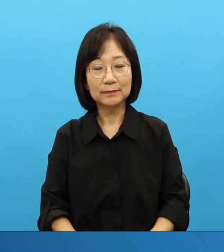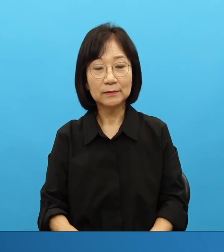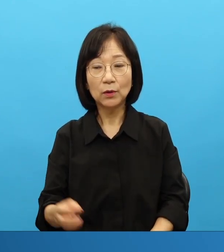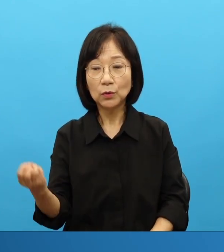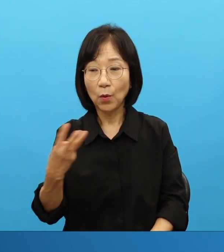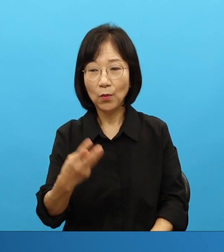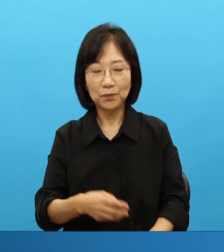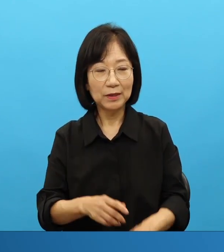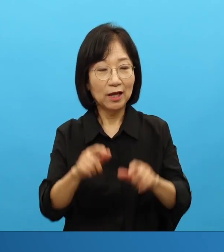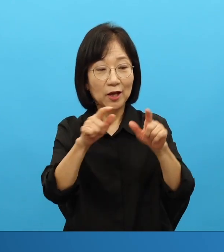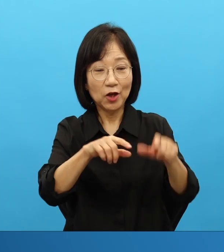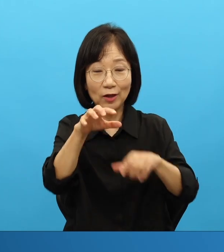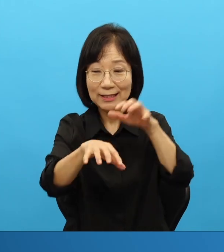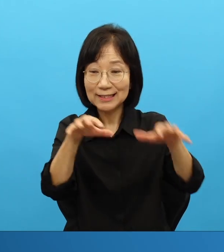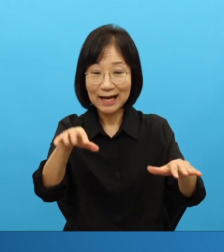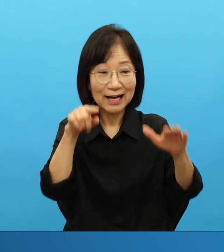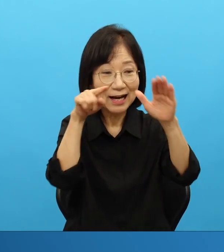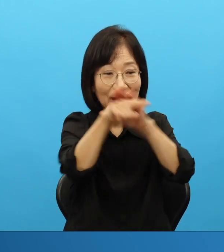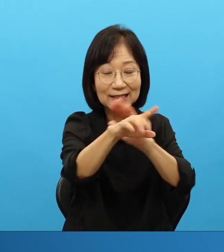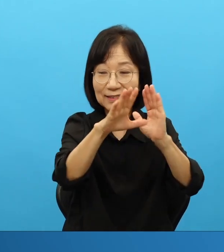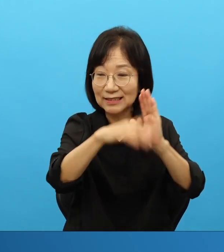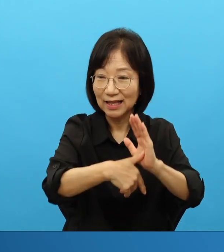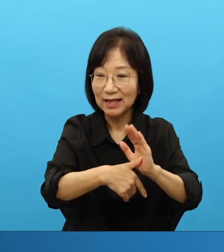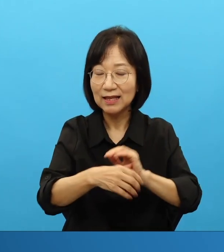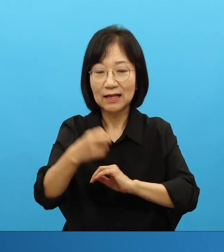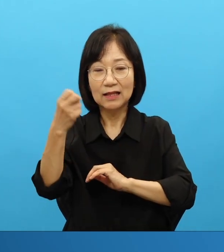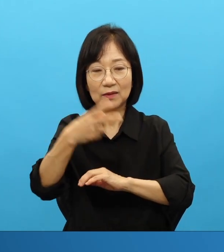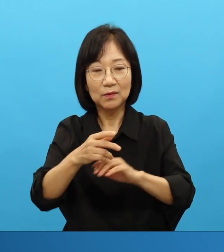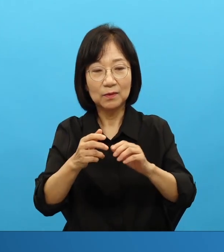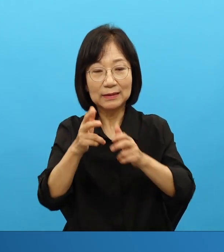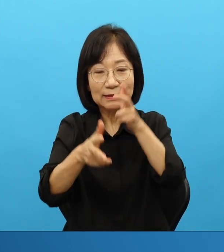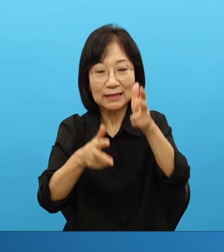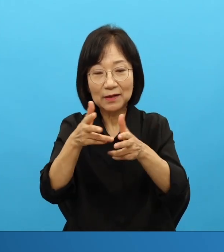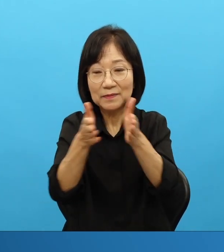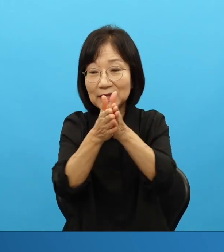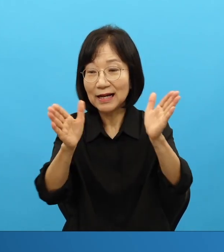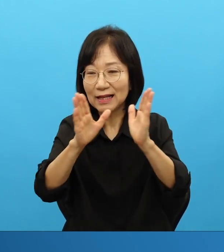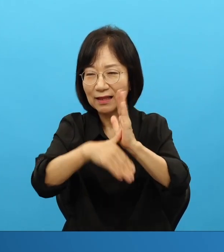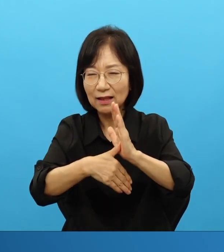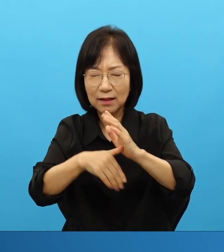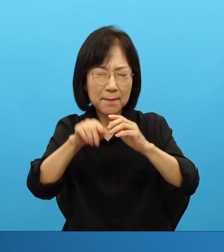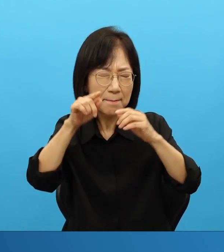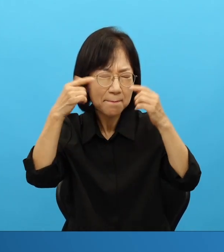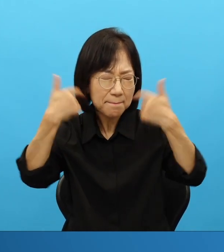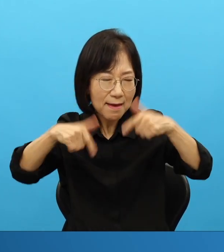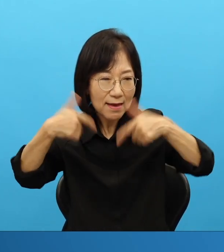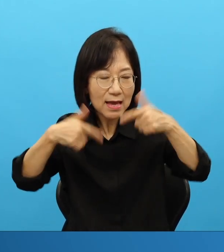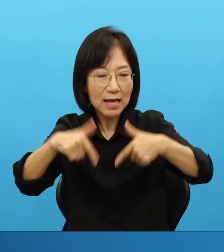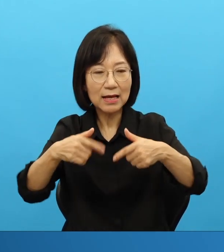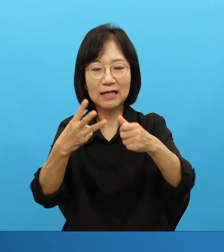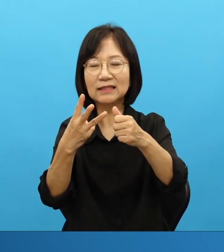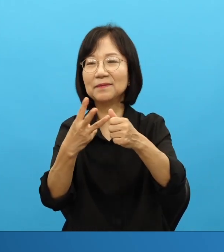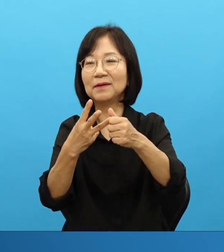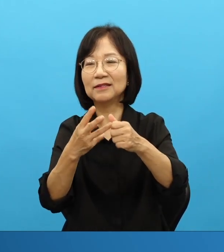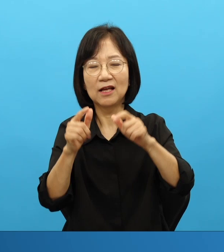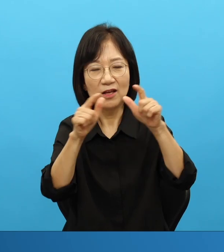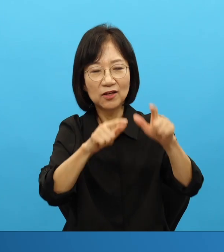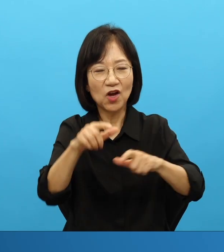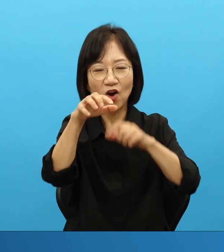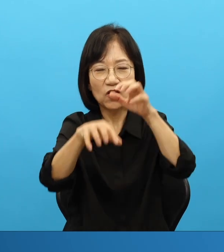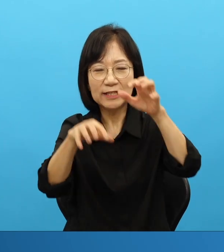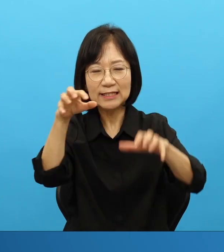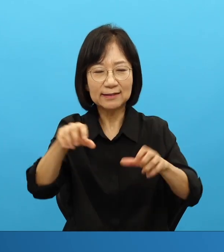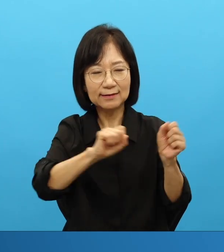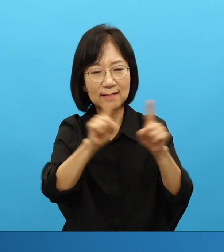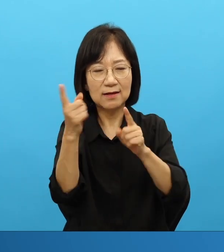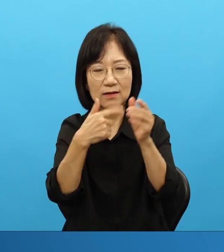현장 갔을 때 사업을 시작할 때 매일 반드시 해야 되는 게 뭡니까? 현장 살리는 기도 시작돼야 And 됩니다. when you go to the field, when you begin a business, no matter what